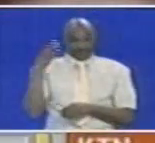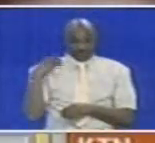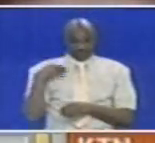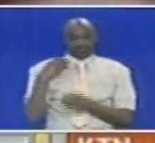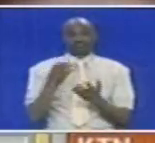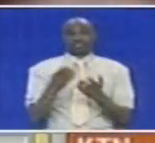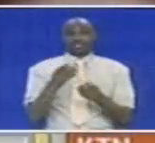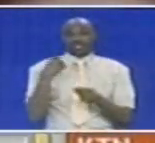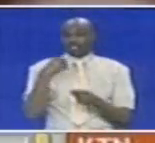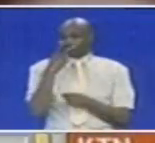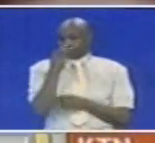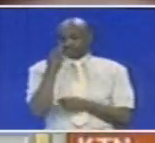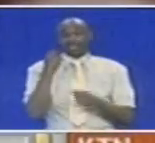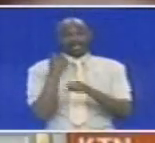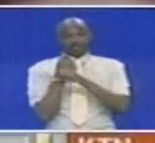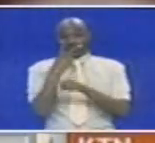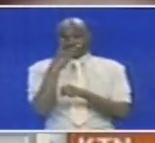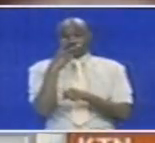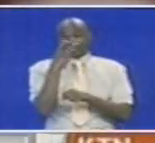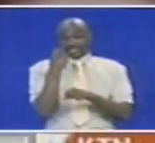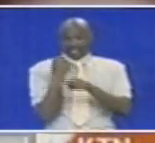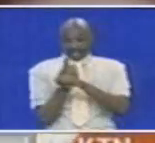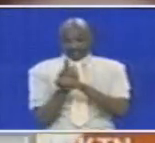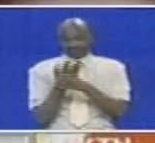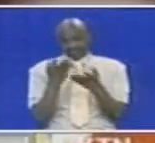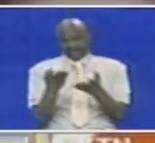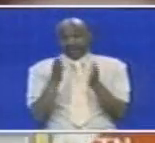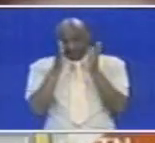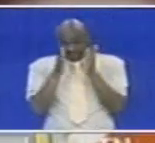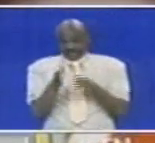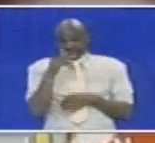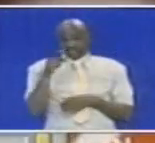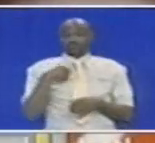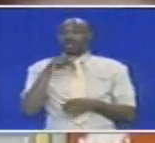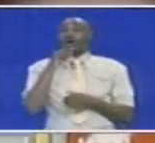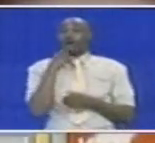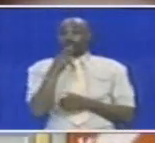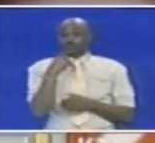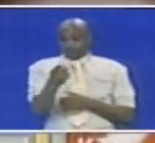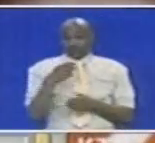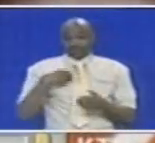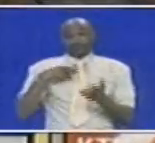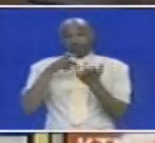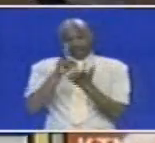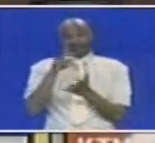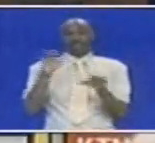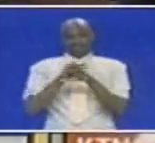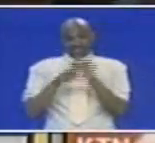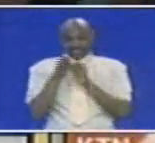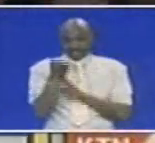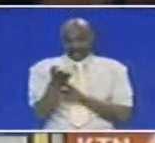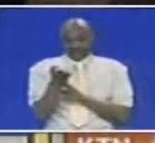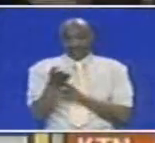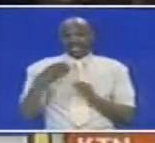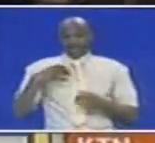Gasheshe mwaka 2011. Stephen Mureithi aidha ameamrishwa kulipia usimamizi wa kesi hiyo. Rais